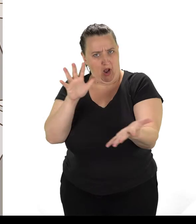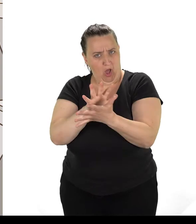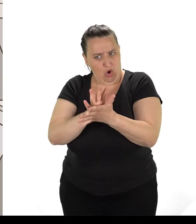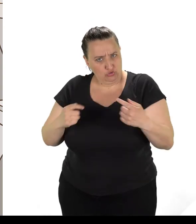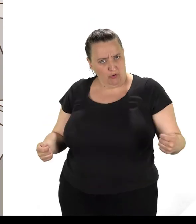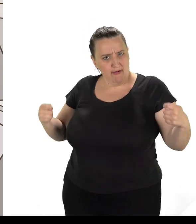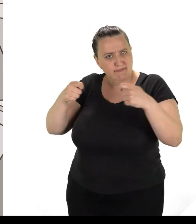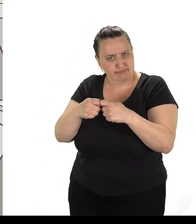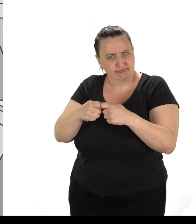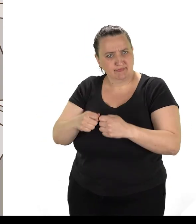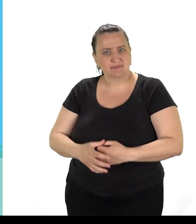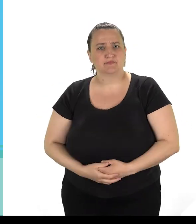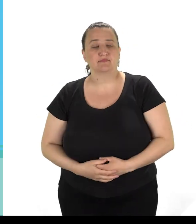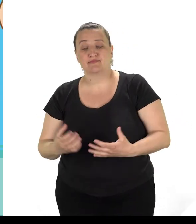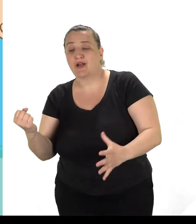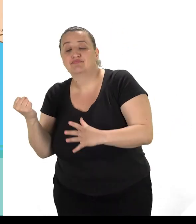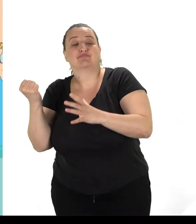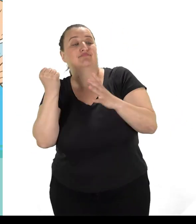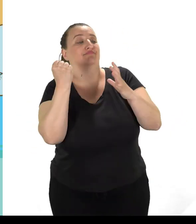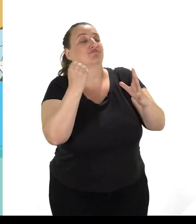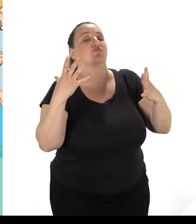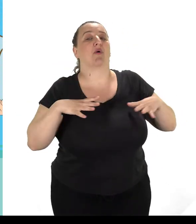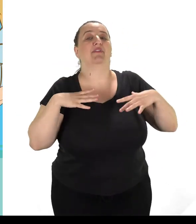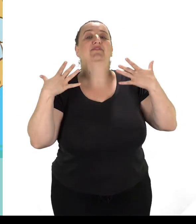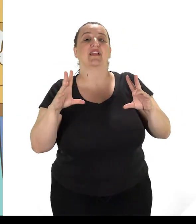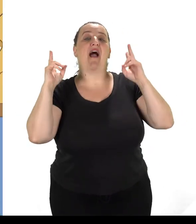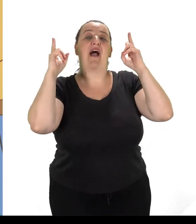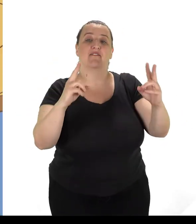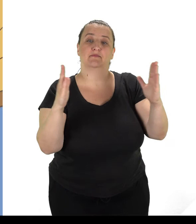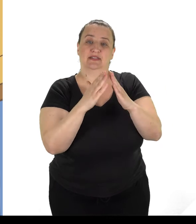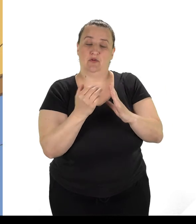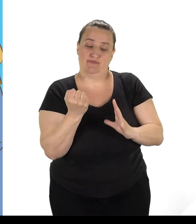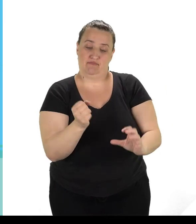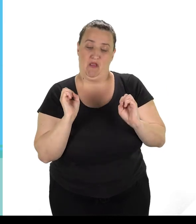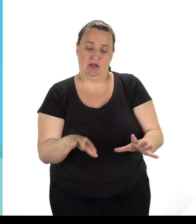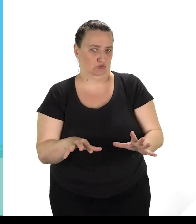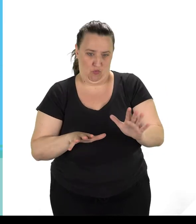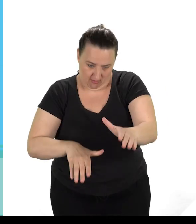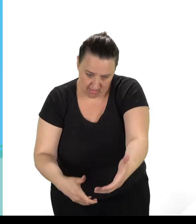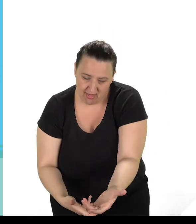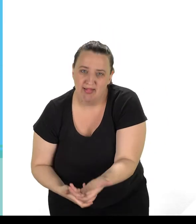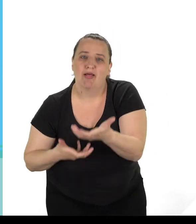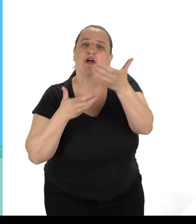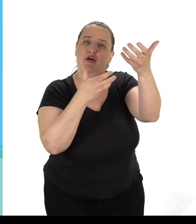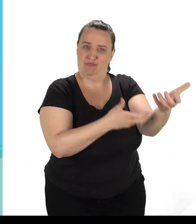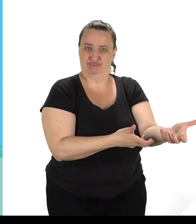dans un siège auto adapté à mon âge. En rentrant de promenade, sortez-moi de ma coque, même si je suis endormie.